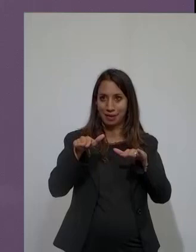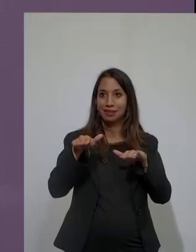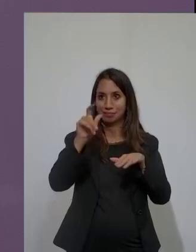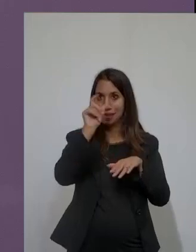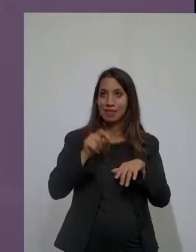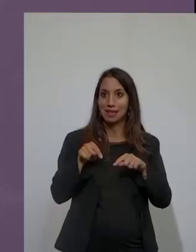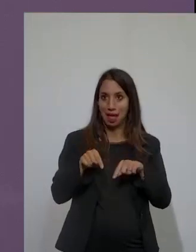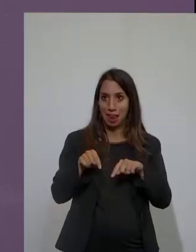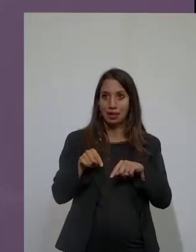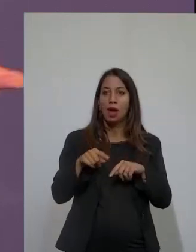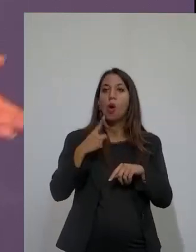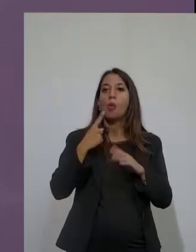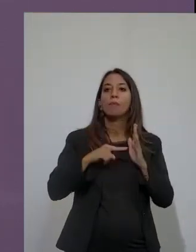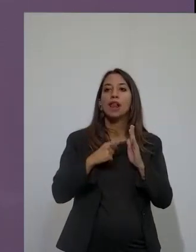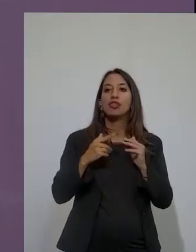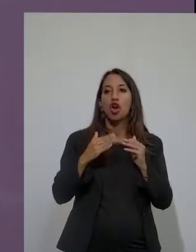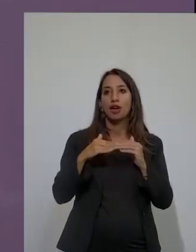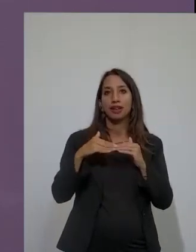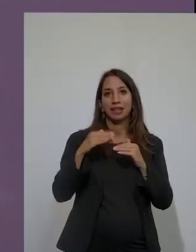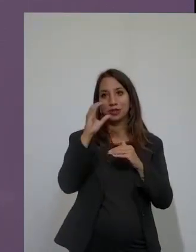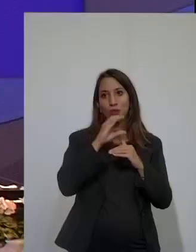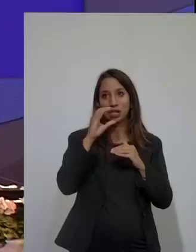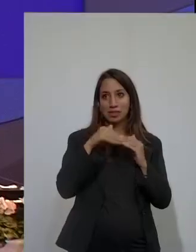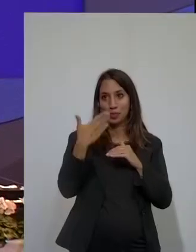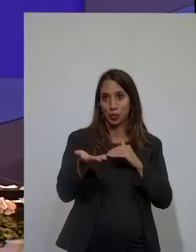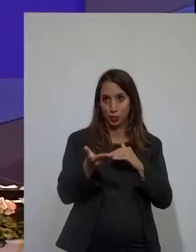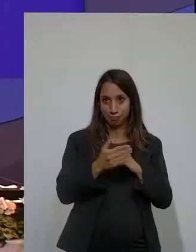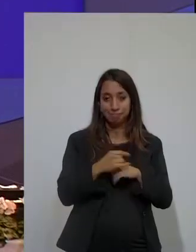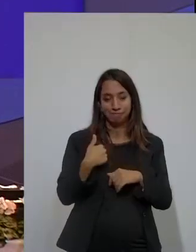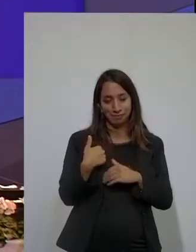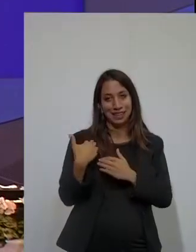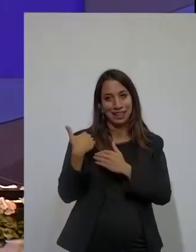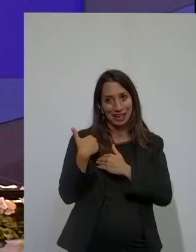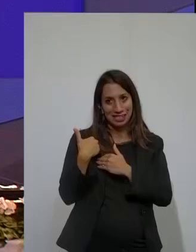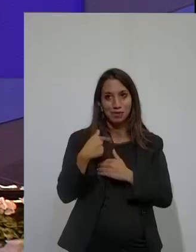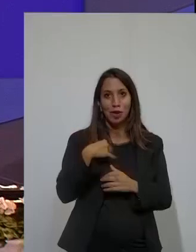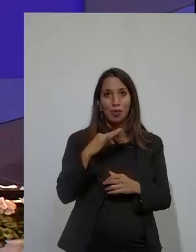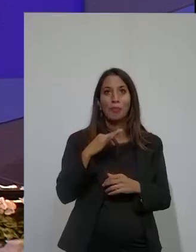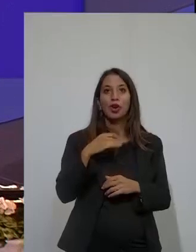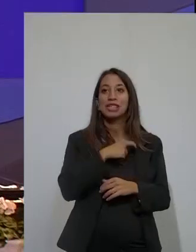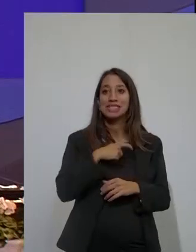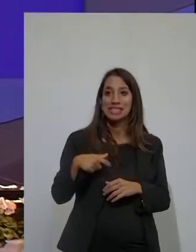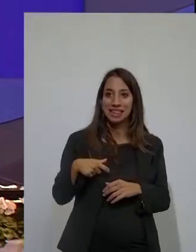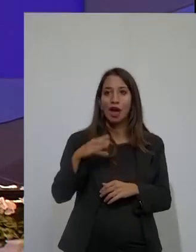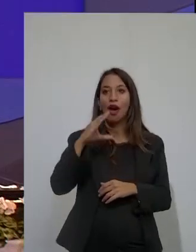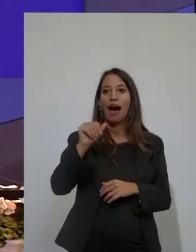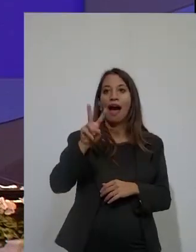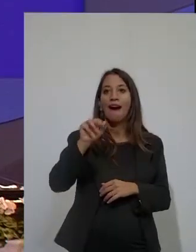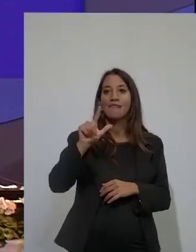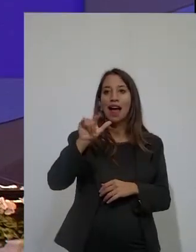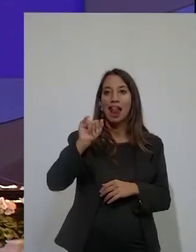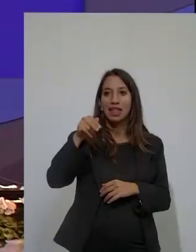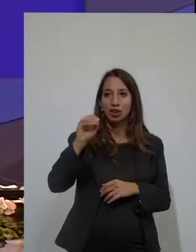presenze turistiche. Ho una grande responsabilità, anche perché sono il sindaco di Cavallino Treporti, che è la seconda